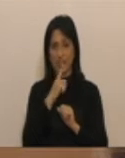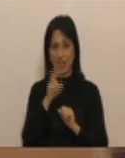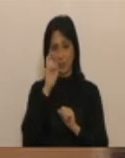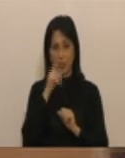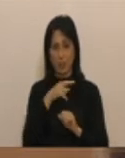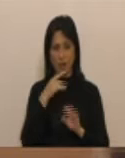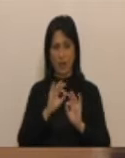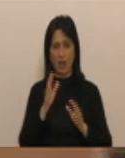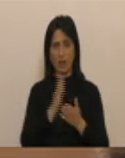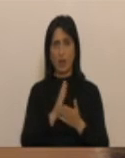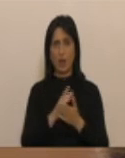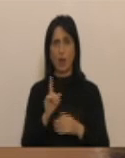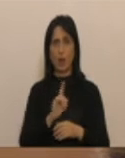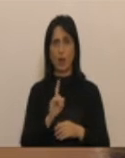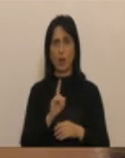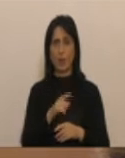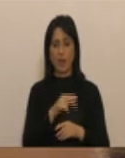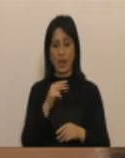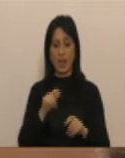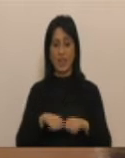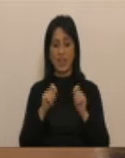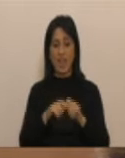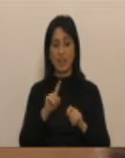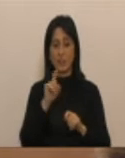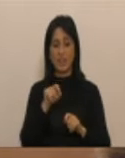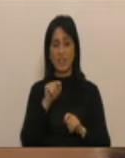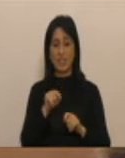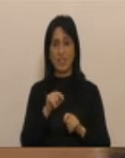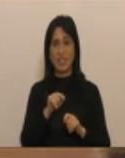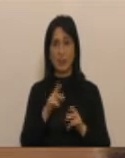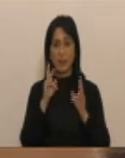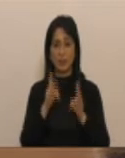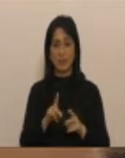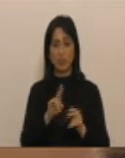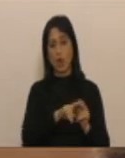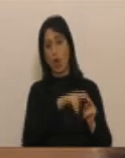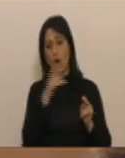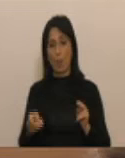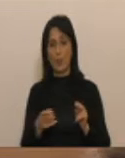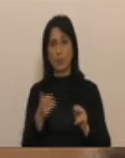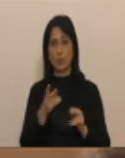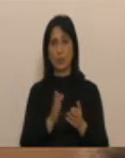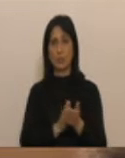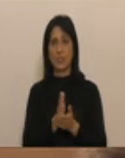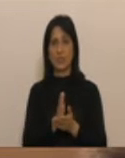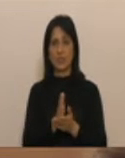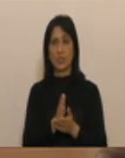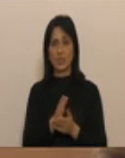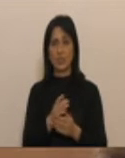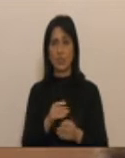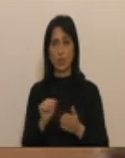თქვენ აცხადებთ, რომ ჩადენილი დარღვევების მსხვერპლთათვის სადაგადო კომპენსაციის მინიჭების მიზნით